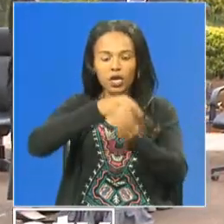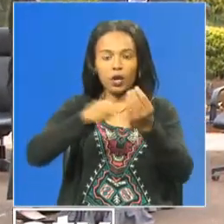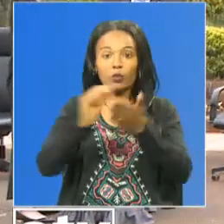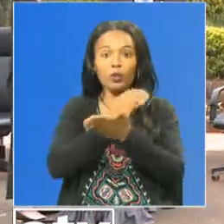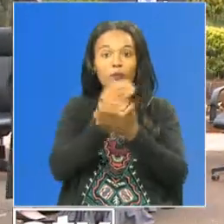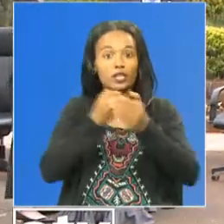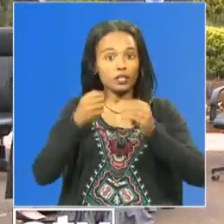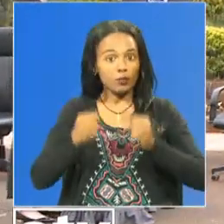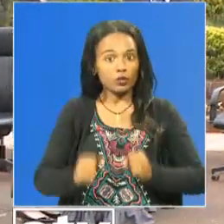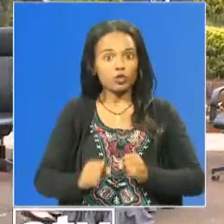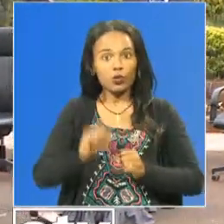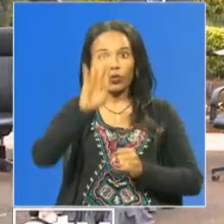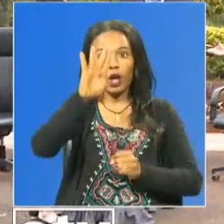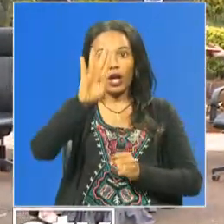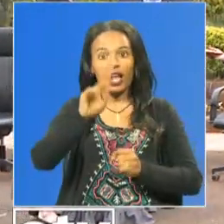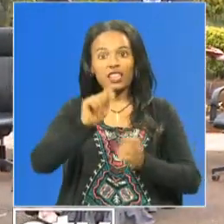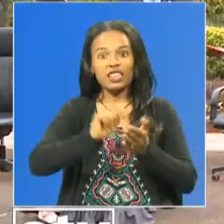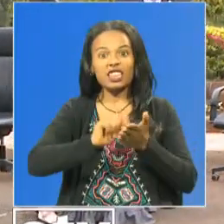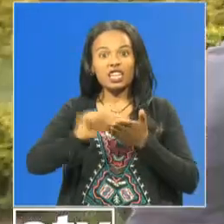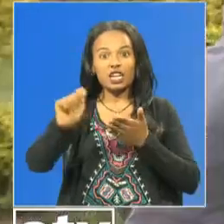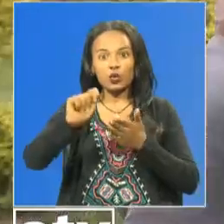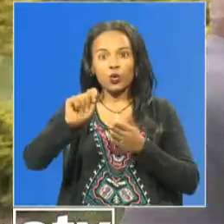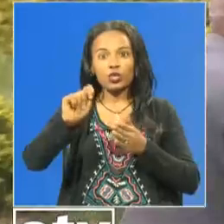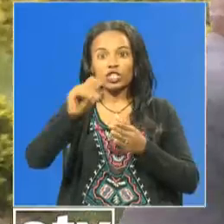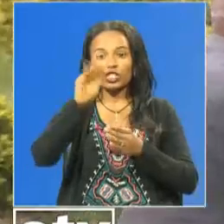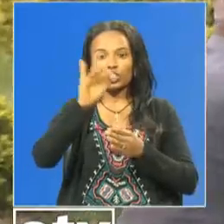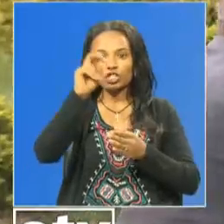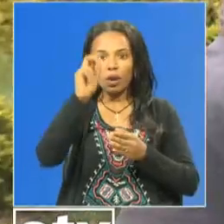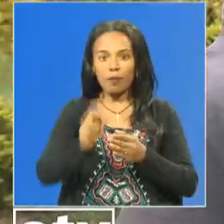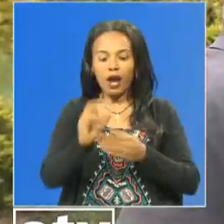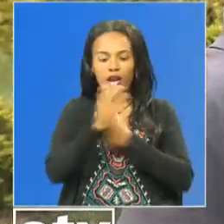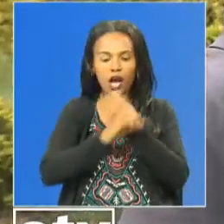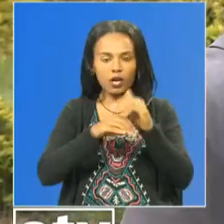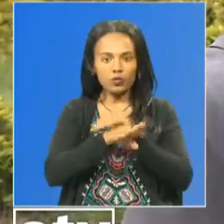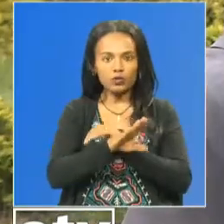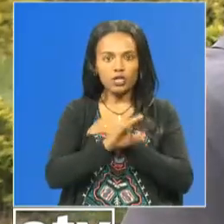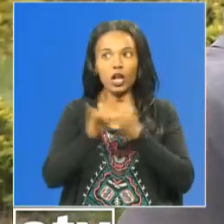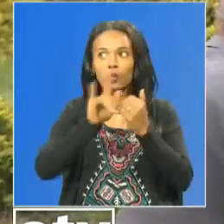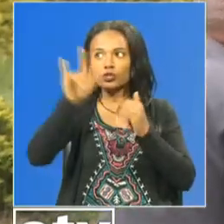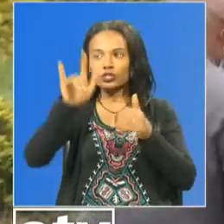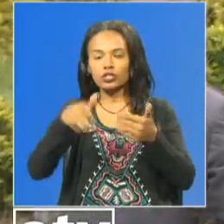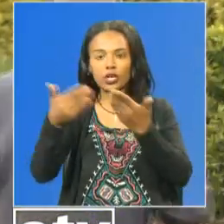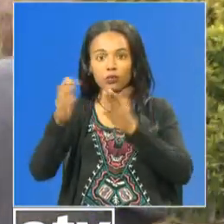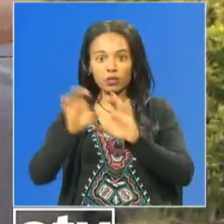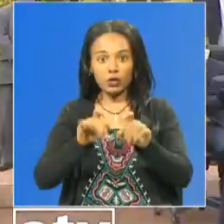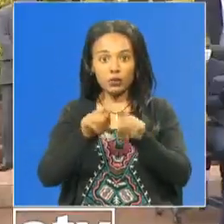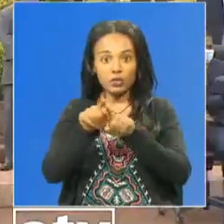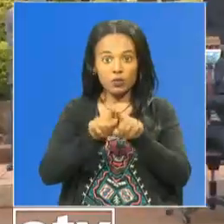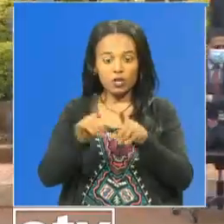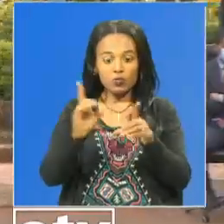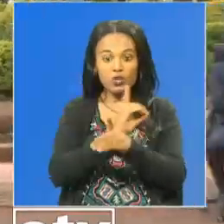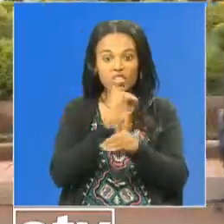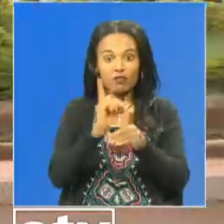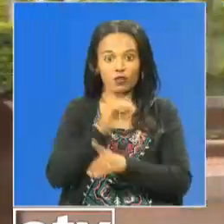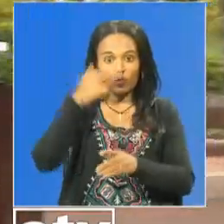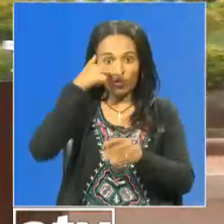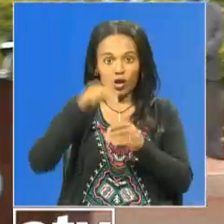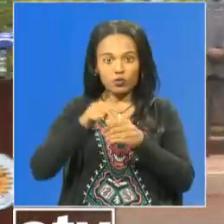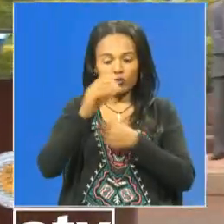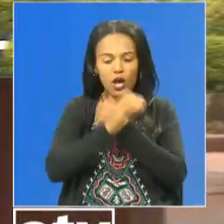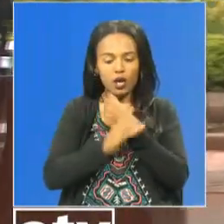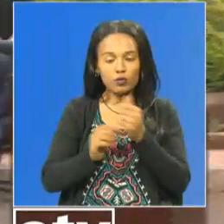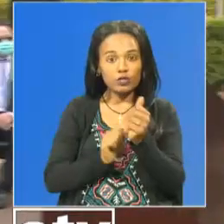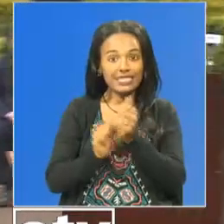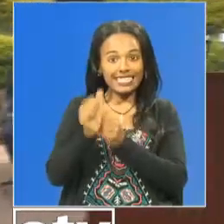ሊመረት የሚችለውን 4 ትሪሊዮን ኪዩቢክ ጫማ ለውጭና ለሀገር ውስጥ ገበያ እንዲቀርብ ይደረጋል። በስምምነቱም የተፈጥሮ ጋዙን ለሀገር ውስጥ ጥቅም እንዲውል